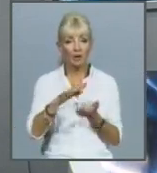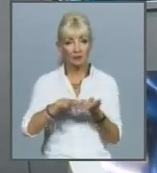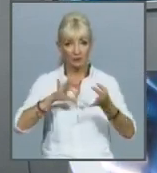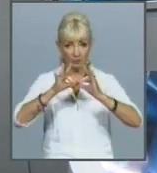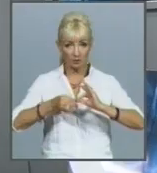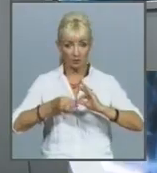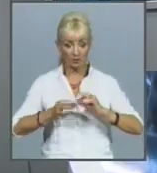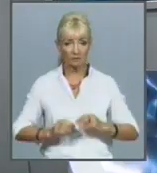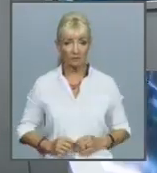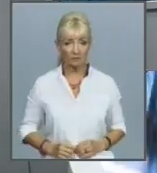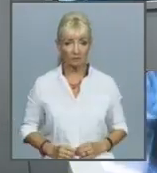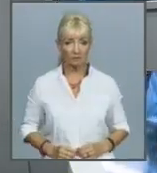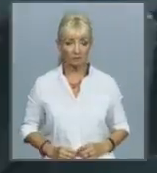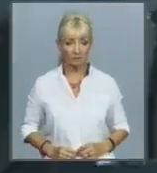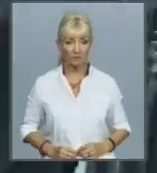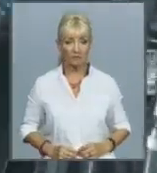а далі в деталях.